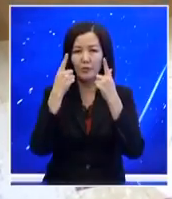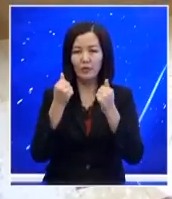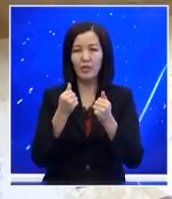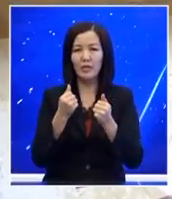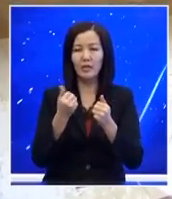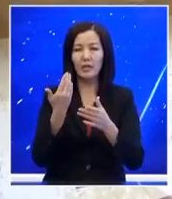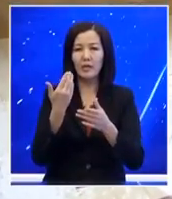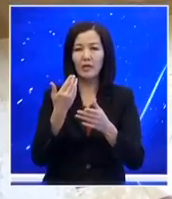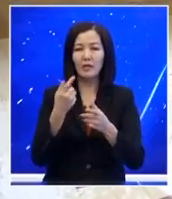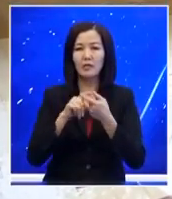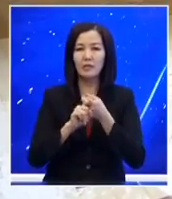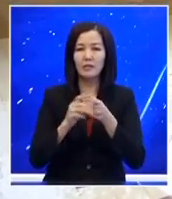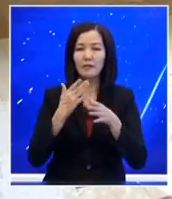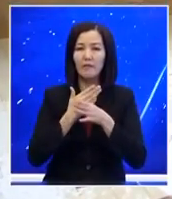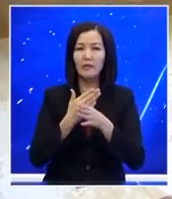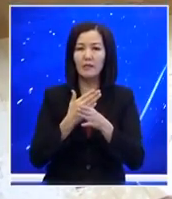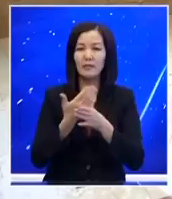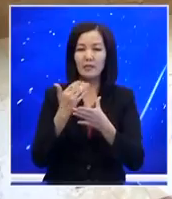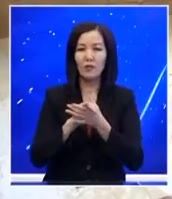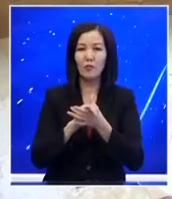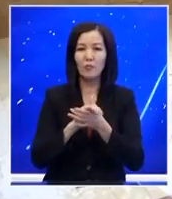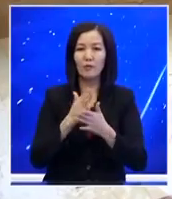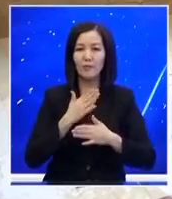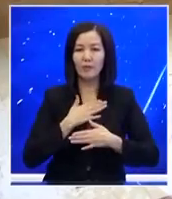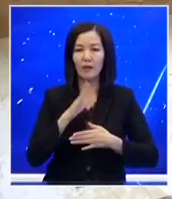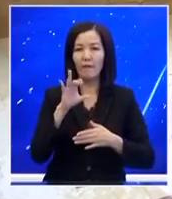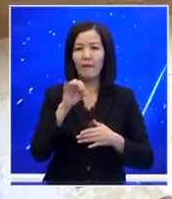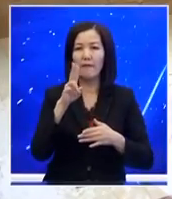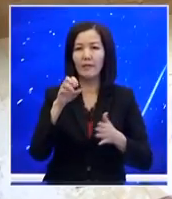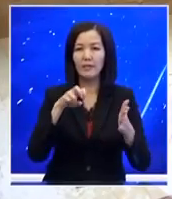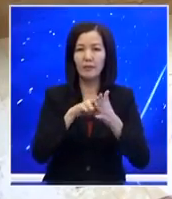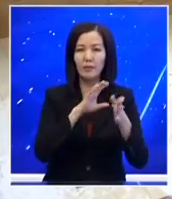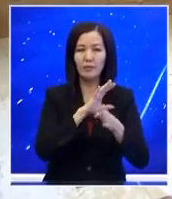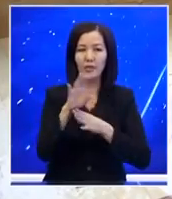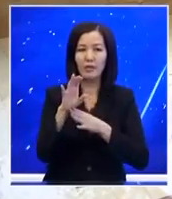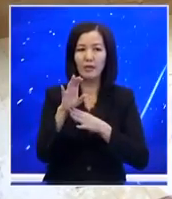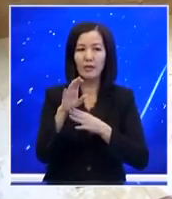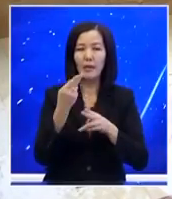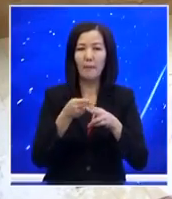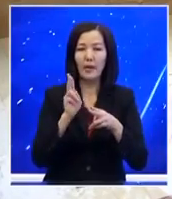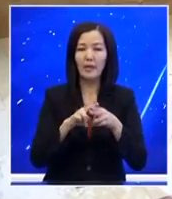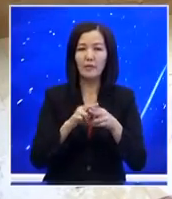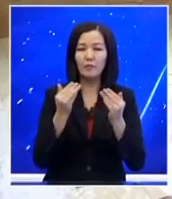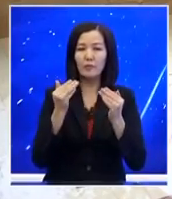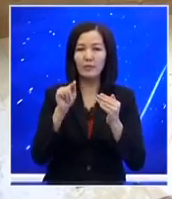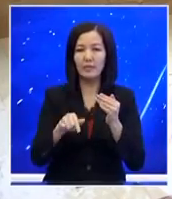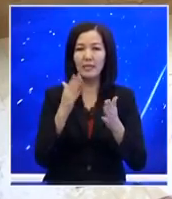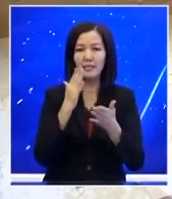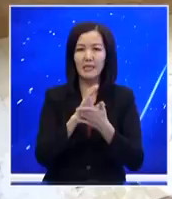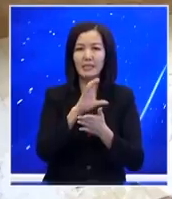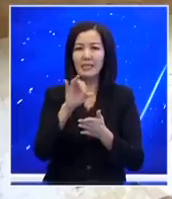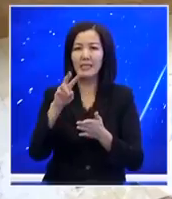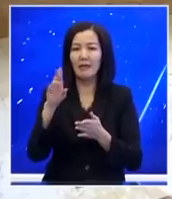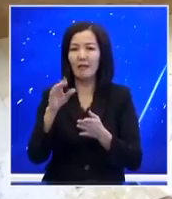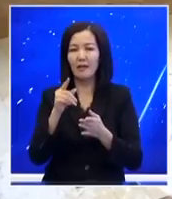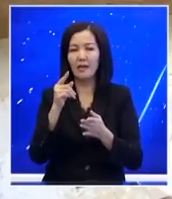знакомых. То есть мне прислали сообщение на WhatsApp. Вот такое вот. И вот по этому сообщению здесь есть ссылочка, куда зайти и